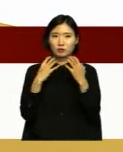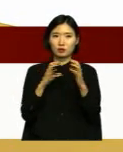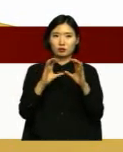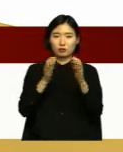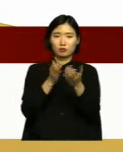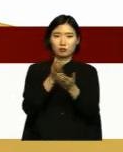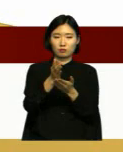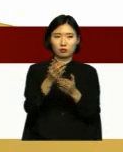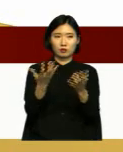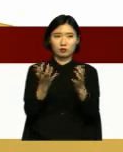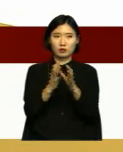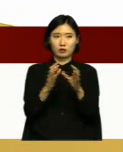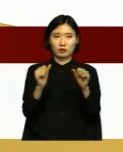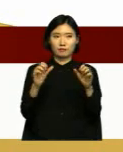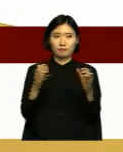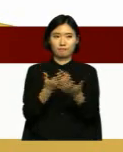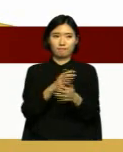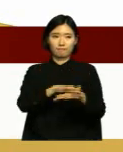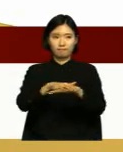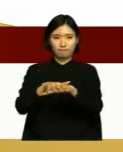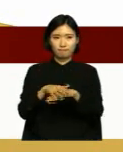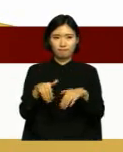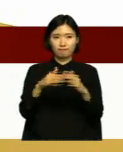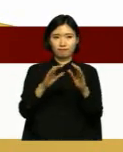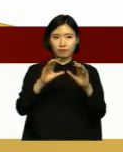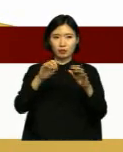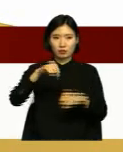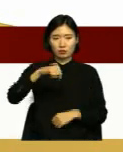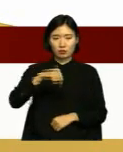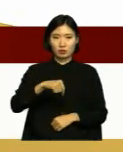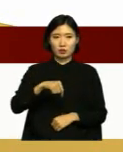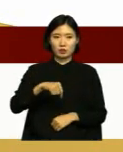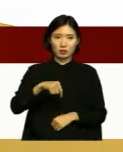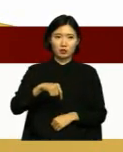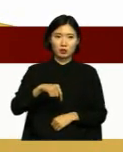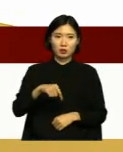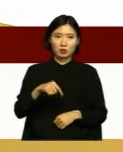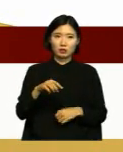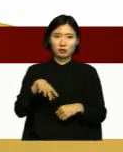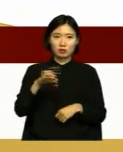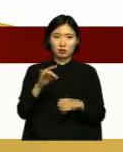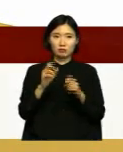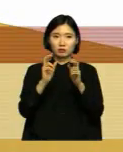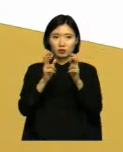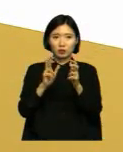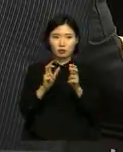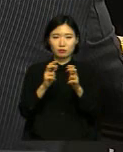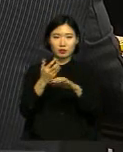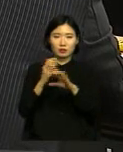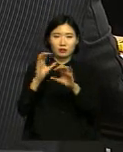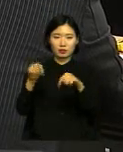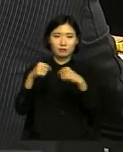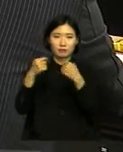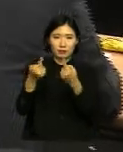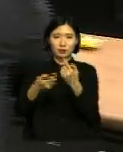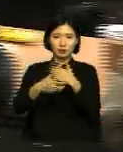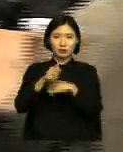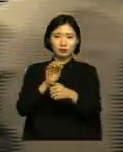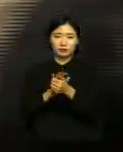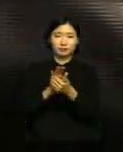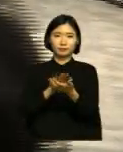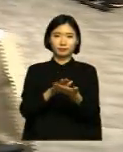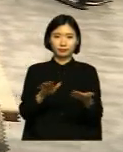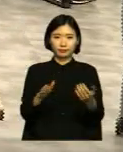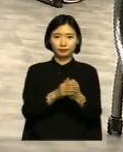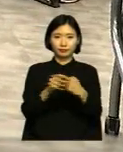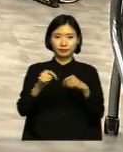기관과 협력 네트워크를 구축하여 국내 스타트업 해외 진출을 적극적으로 지원하겠습니다. 이 밖에도 창업